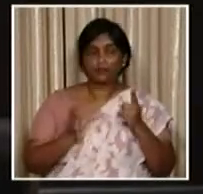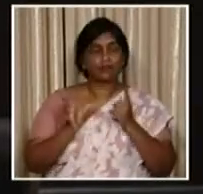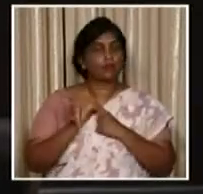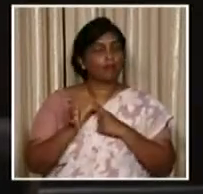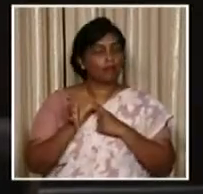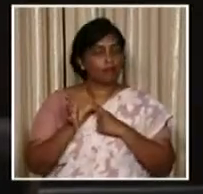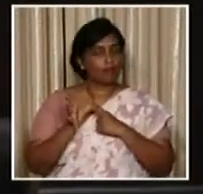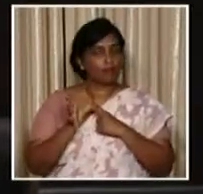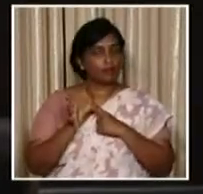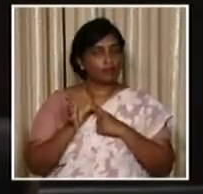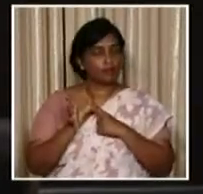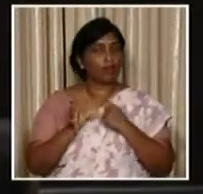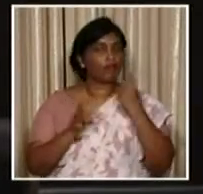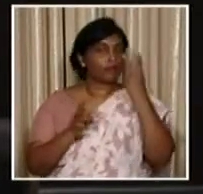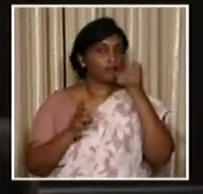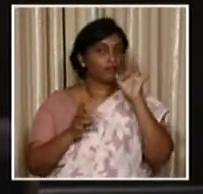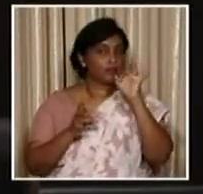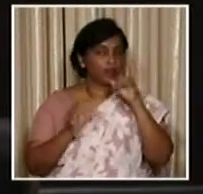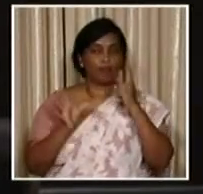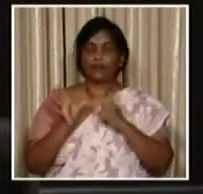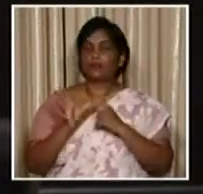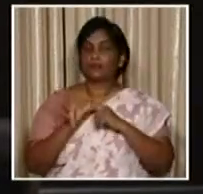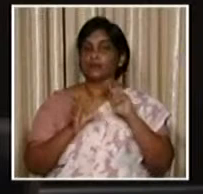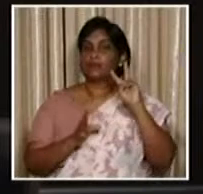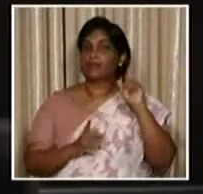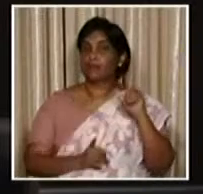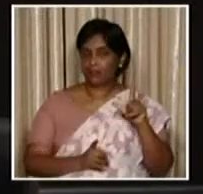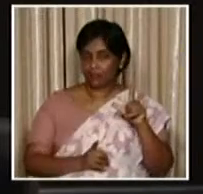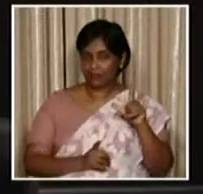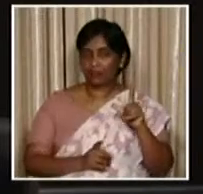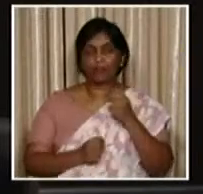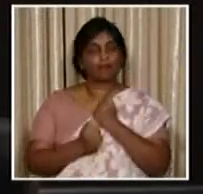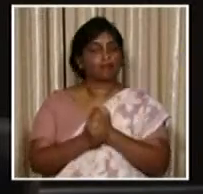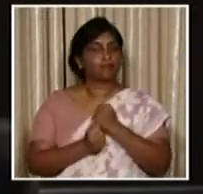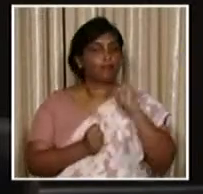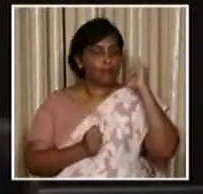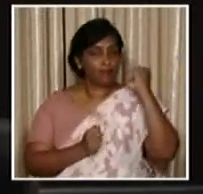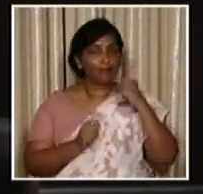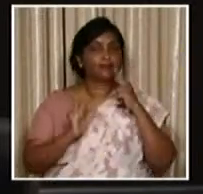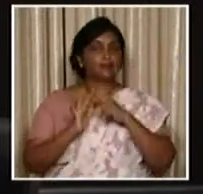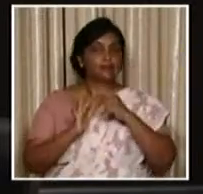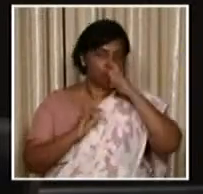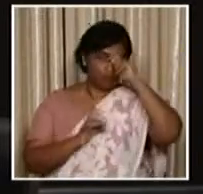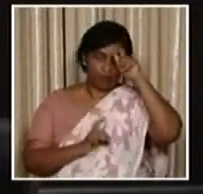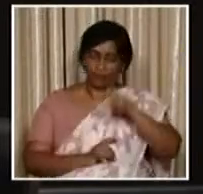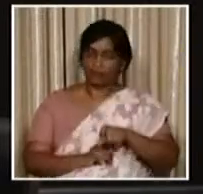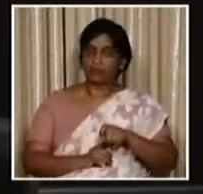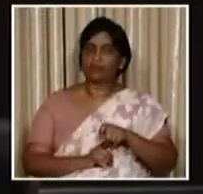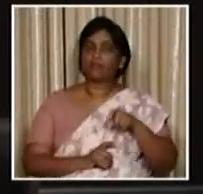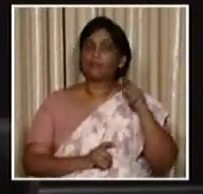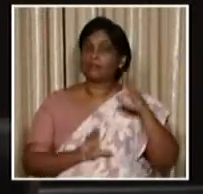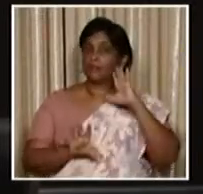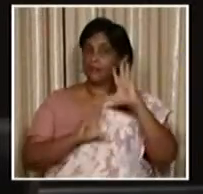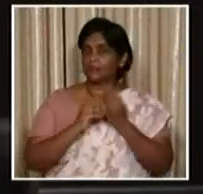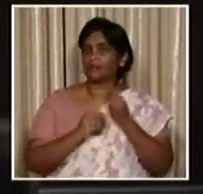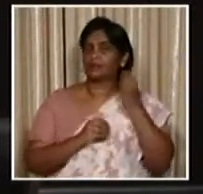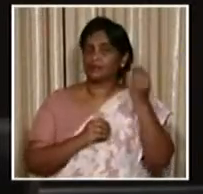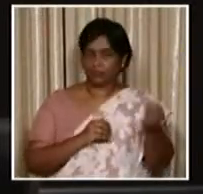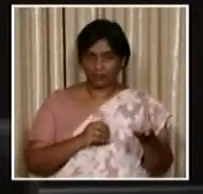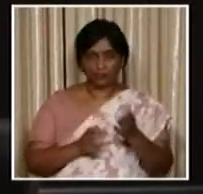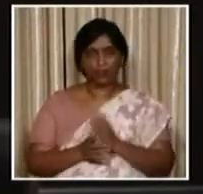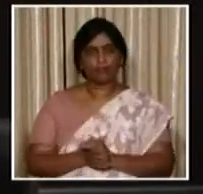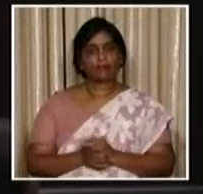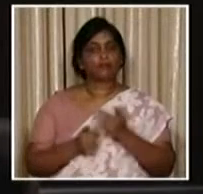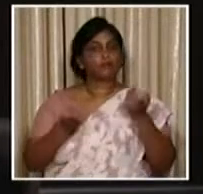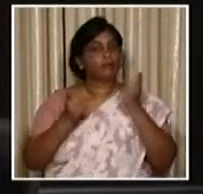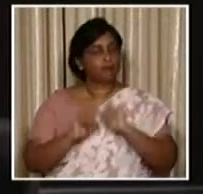අගෝස්තු 2015 අගෝස්තු 27 පොලිස්පතිව හිටපු ඉලංගකෝන් මහත්තයාට මේ තොරතුරු ලබා දීලා තියෙනවා